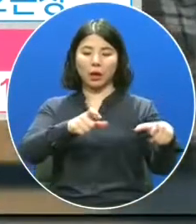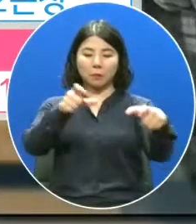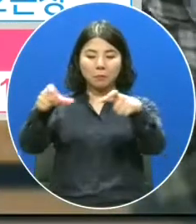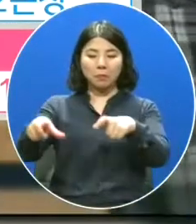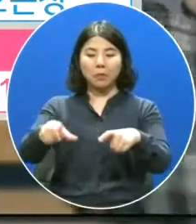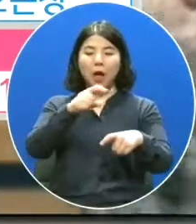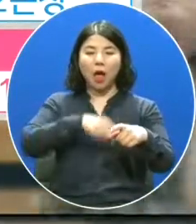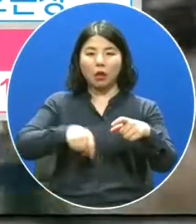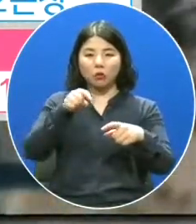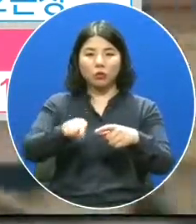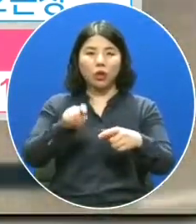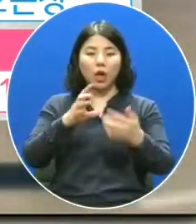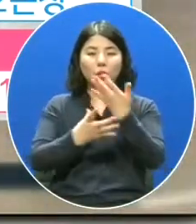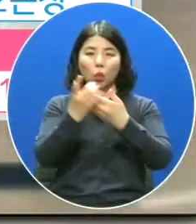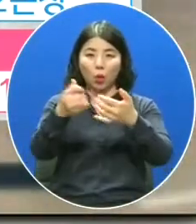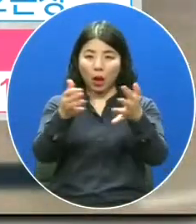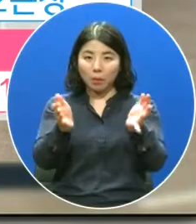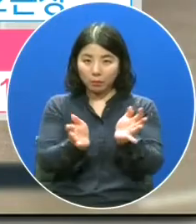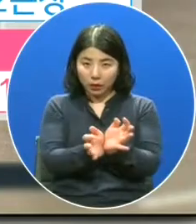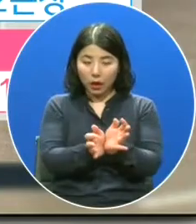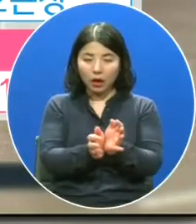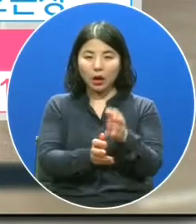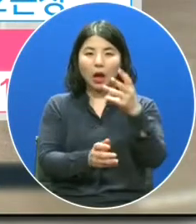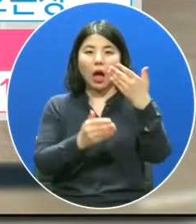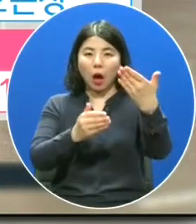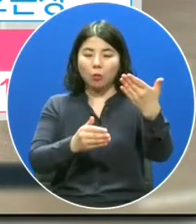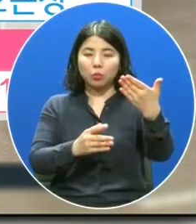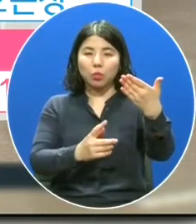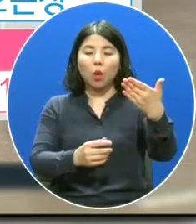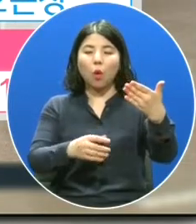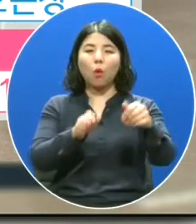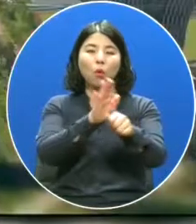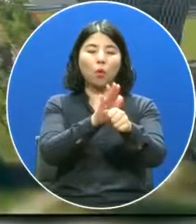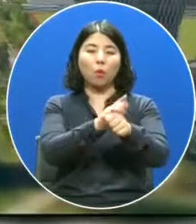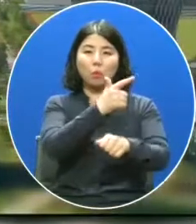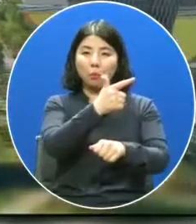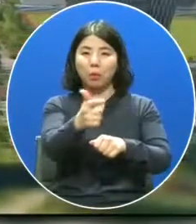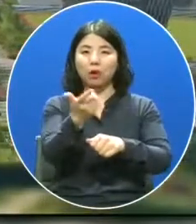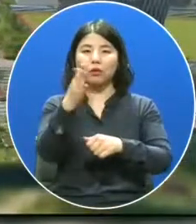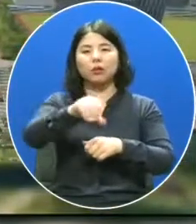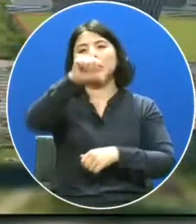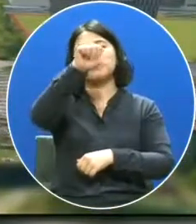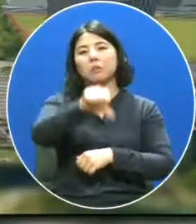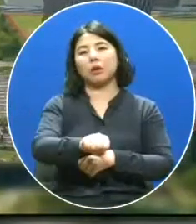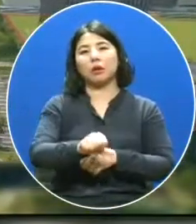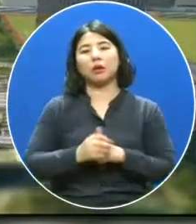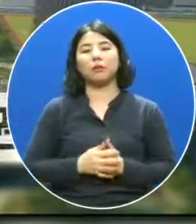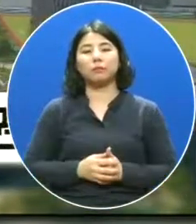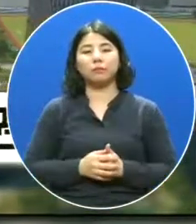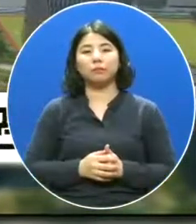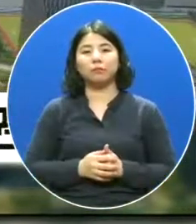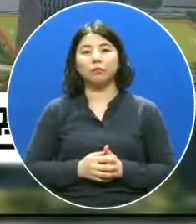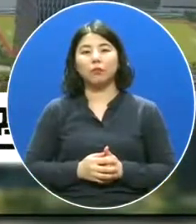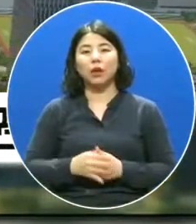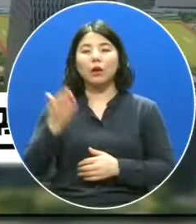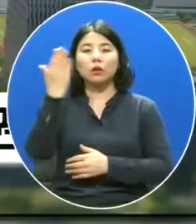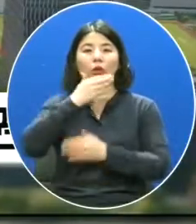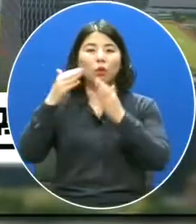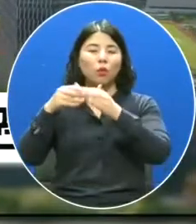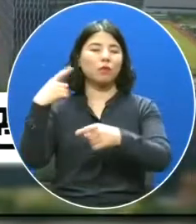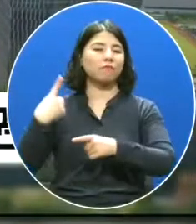지역 가운데 통합당 후보가 9개 지역에서 높은 지지를 받았지만 패배했다고 합니다.